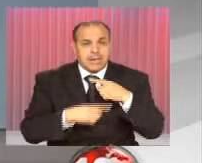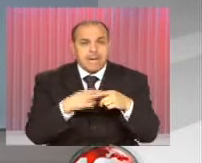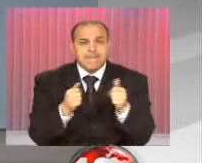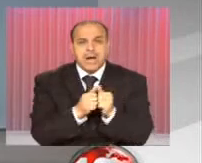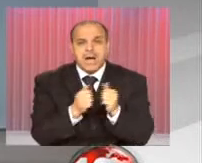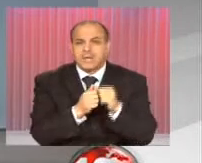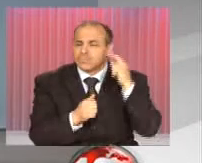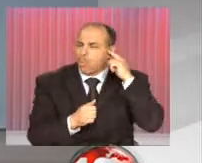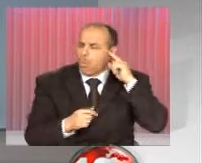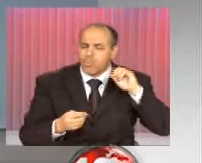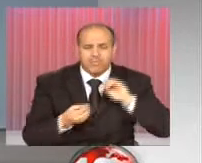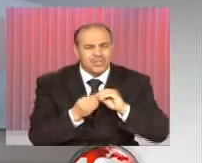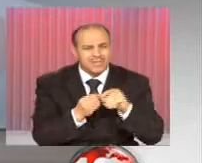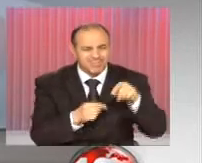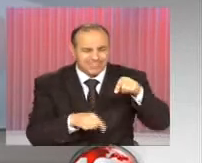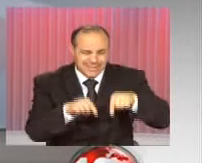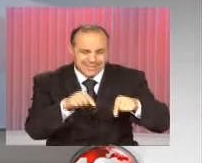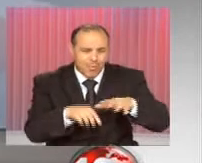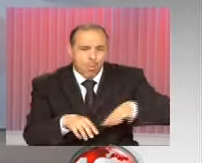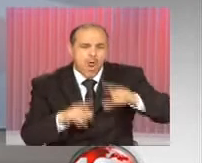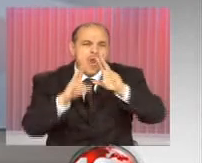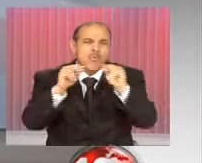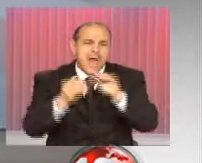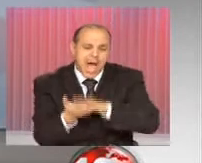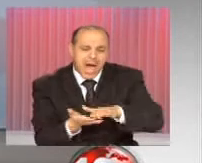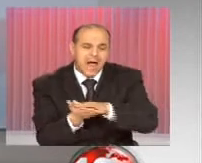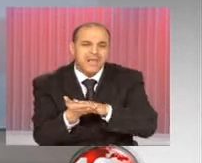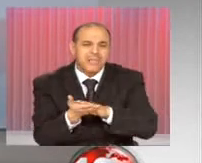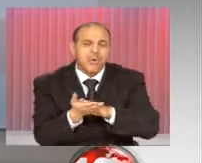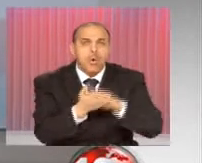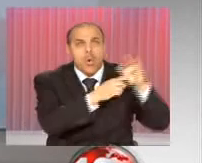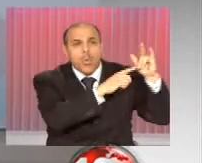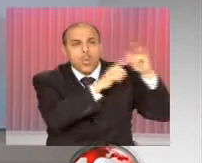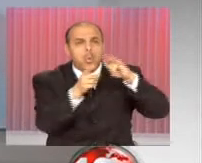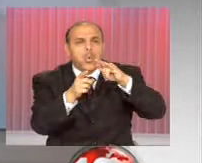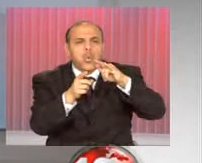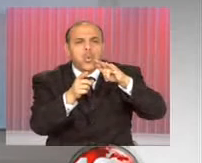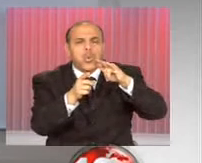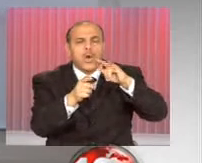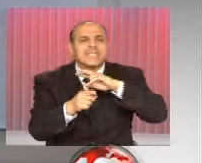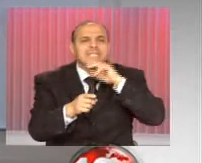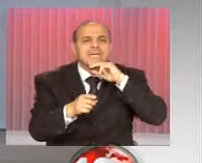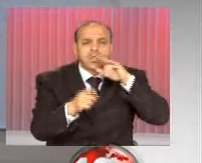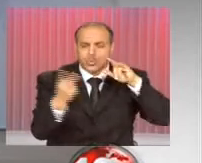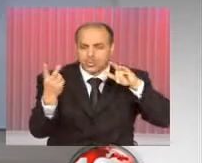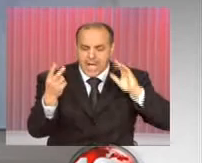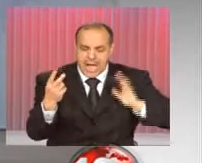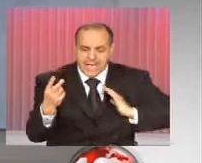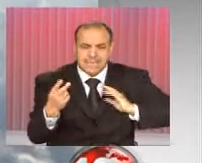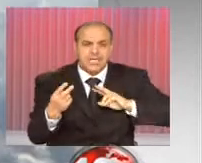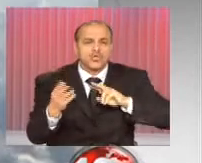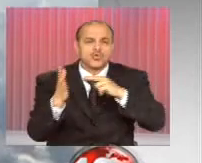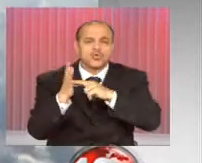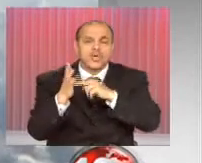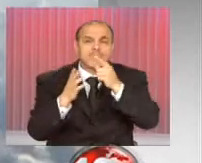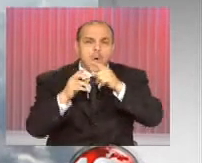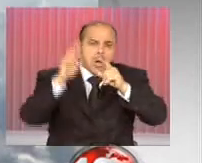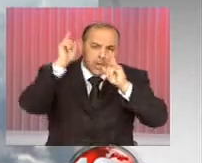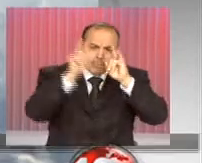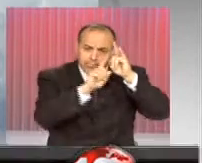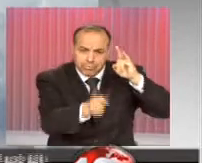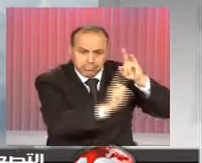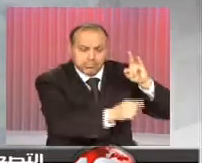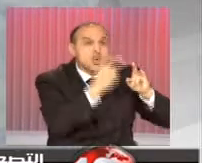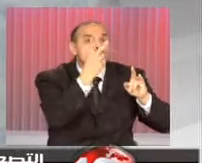وبالتزامن مع التصعيد في مزارع شبع اللبنانية، كانت طائرات إسرائيلية قصفت موقعين للجيش السوري في الساعات الأولى من نهار